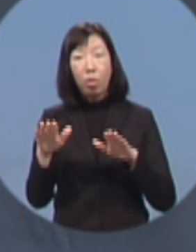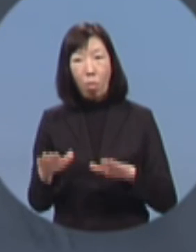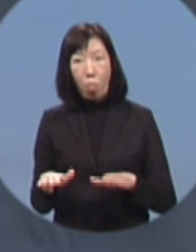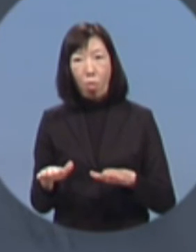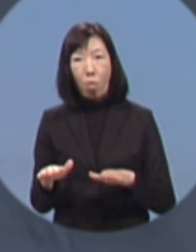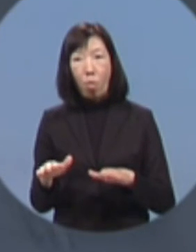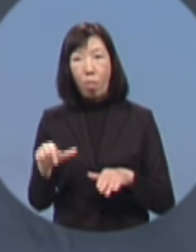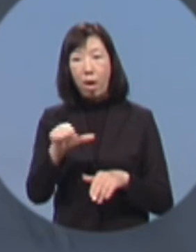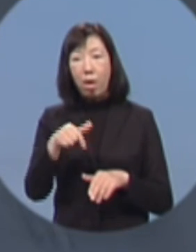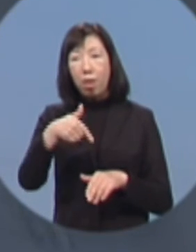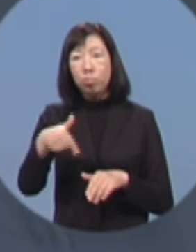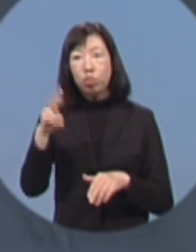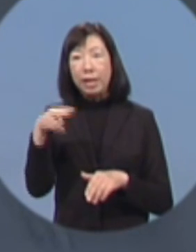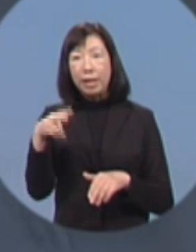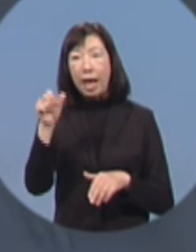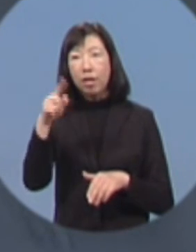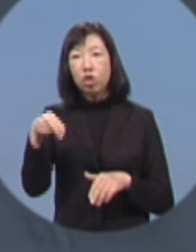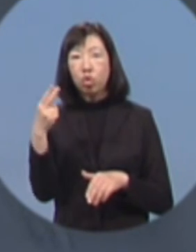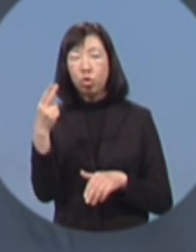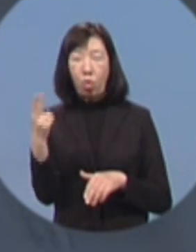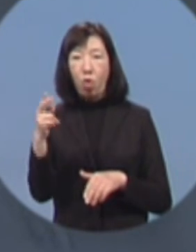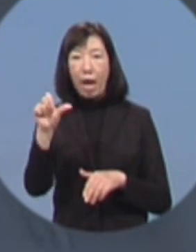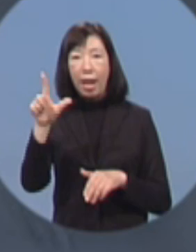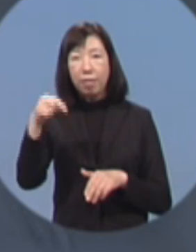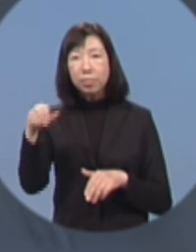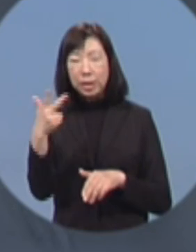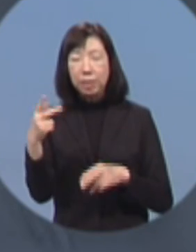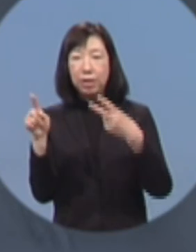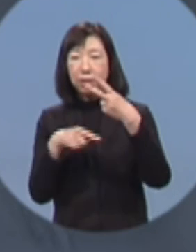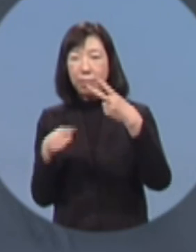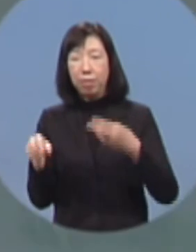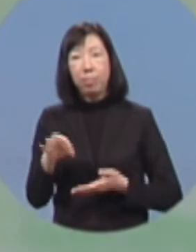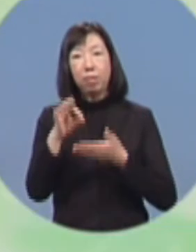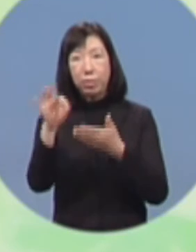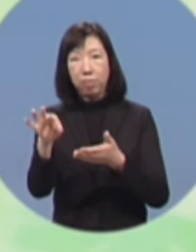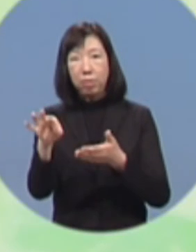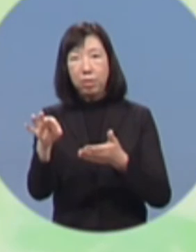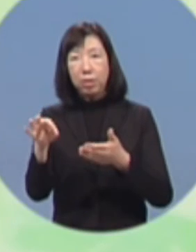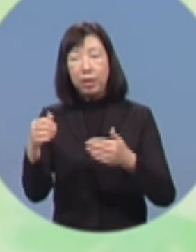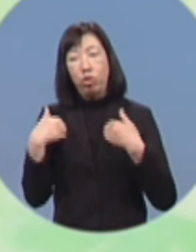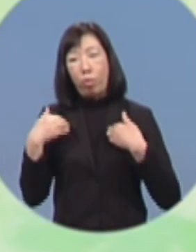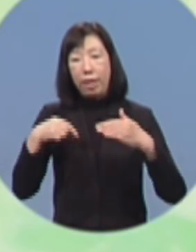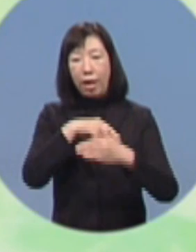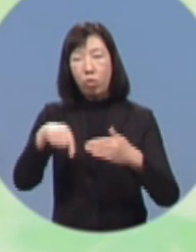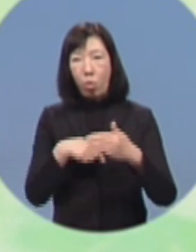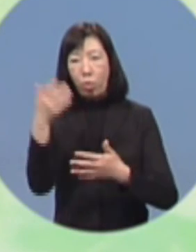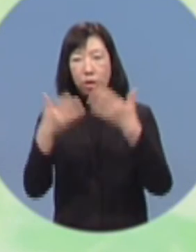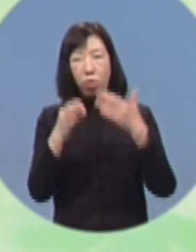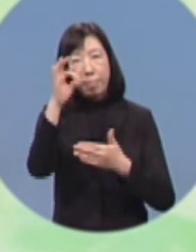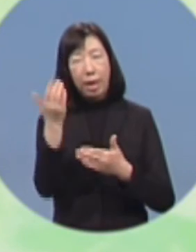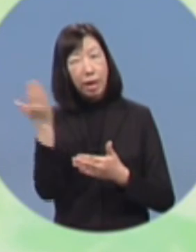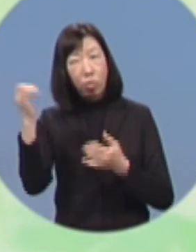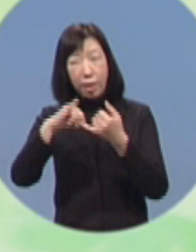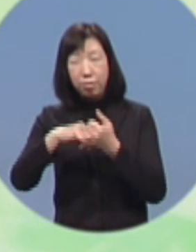はブリリアントベルを取り入れたフラワーアレンジメントを2名の方にプレゼントします。 ご覧の必要事項と番組の感